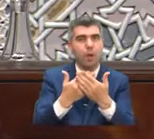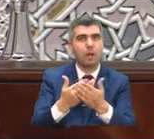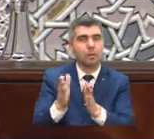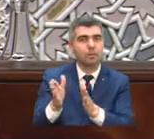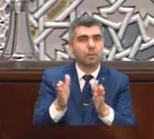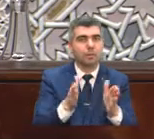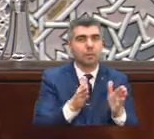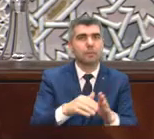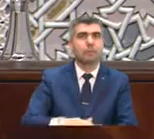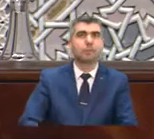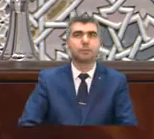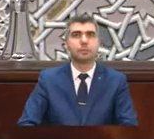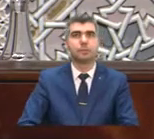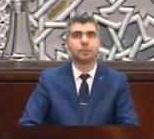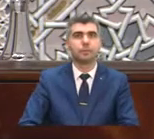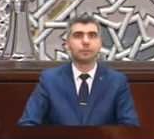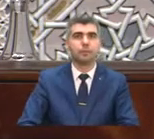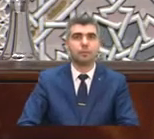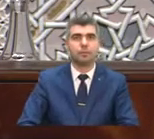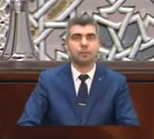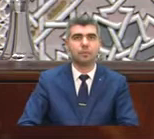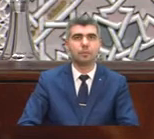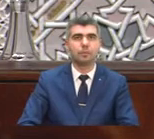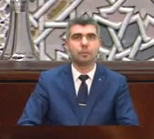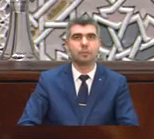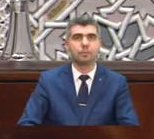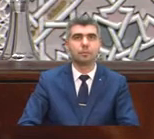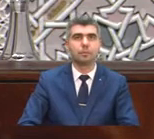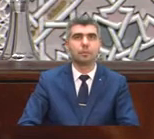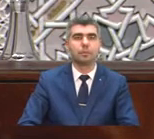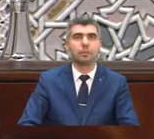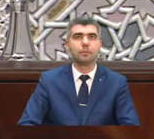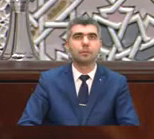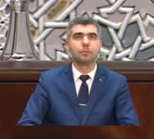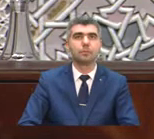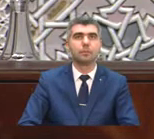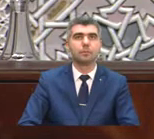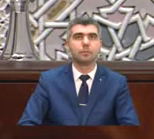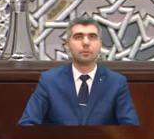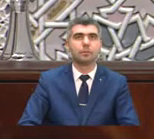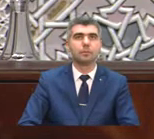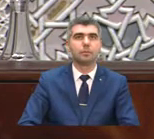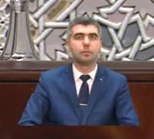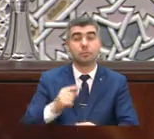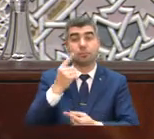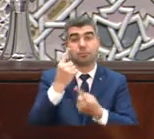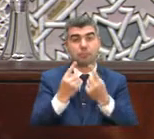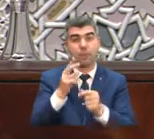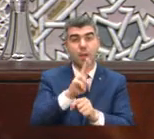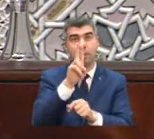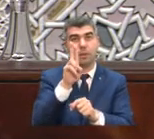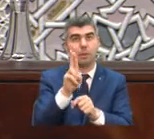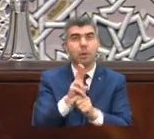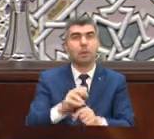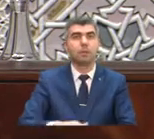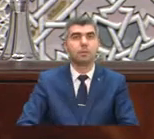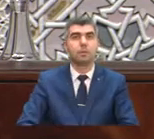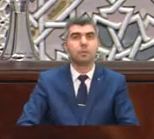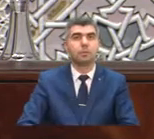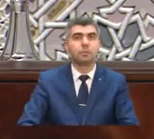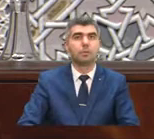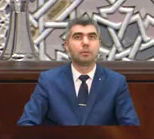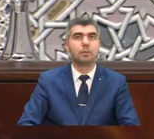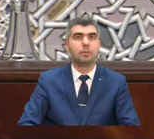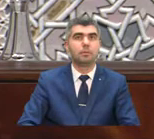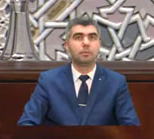شكرا، شكرا لكم جميعا. ونمر إلى التعقيبات الإضافية، هل هناك من تعقيب إضافي؟